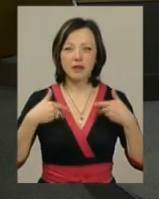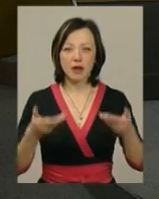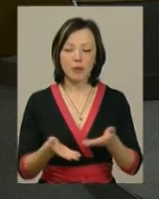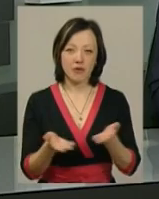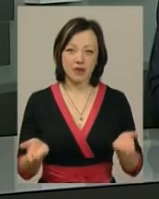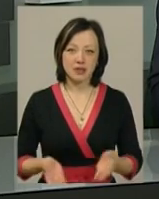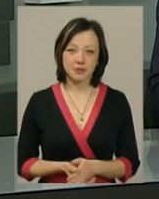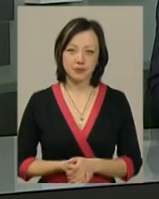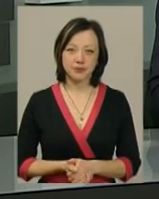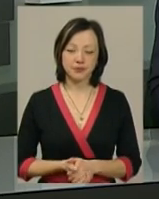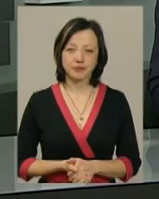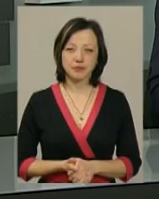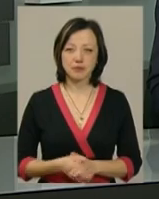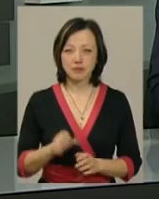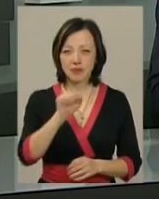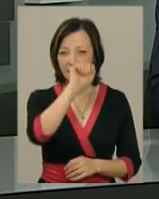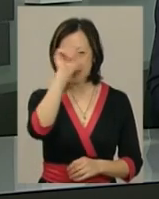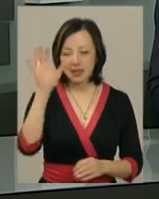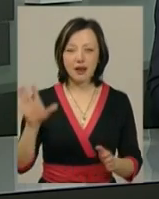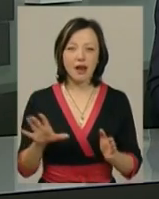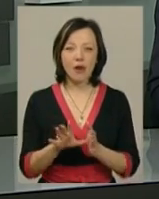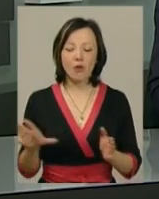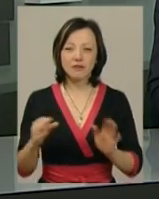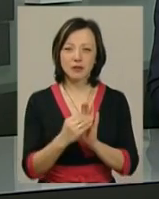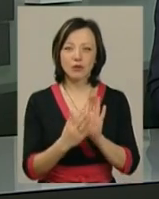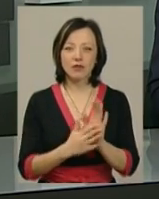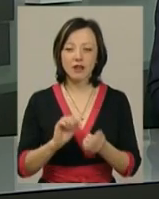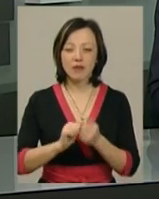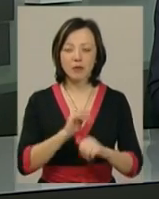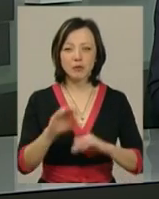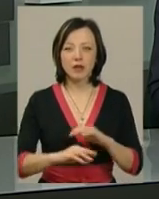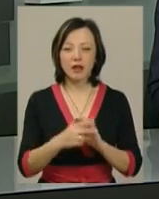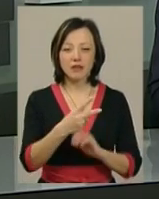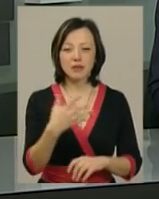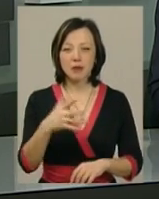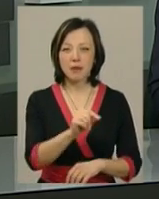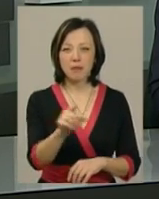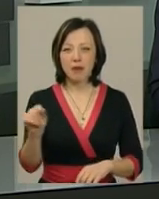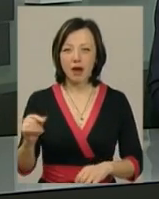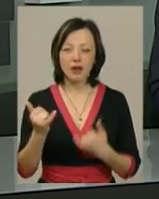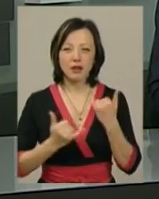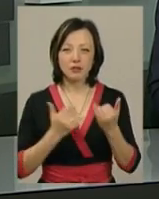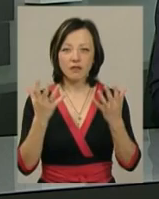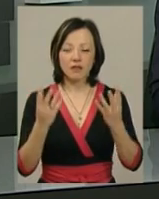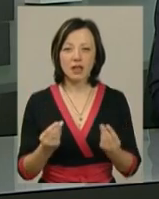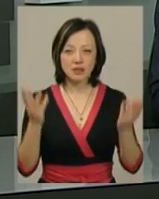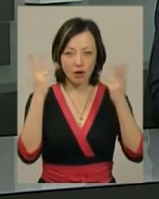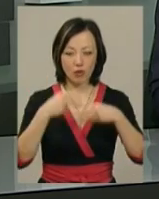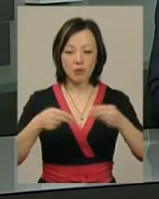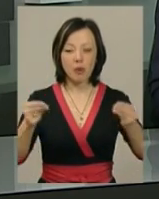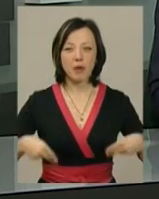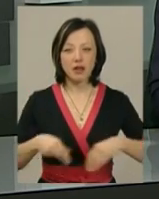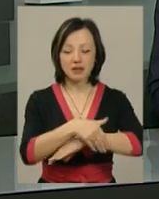вас. Весільний рекорд встановили в Кам'янці-Подільському. 25 пар наречених у день закоханих побралися просто